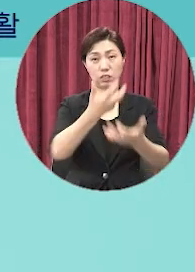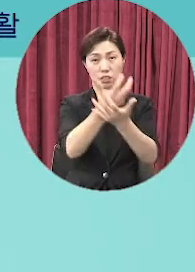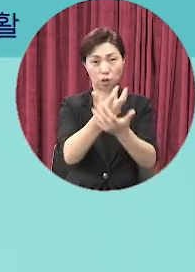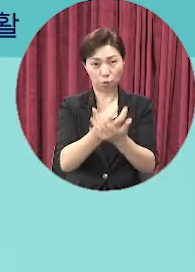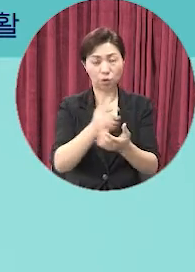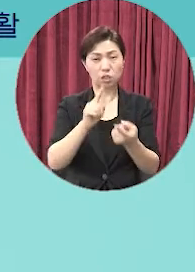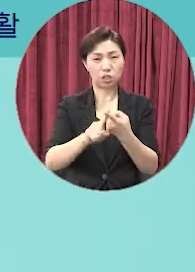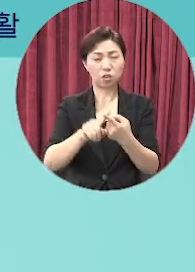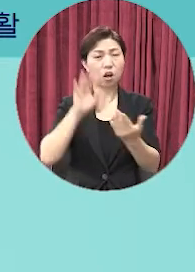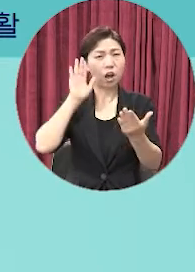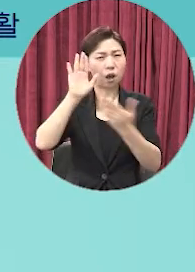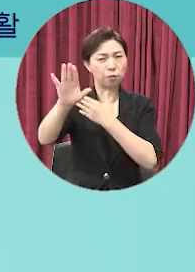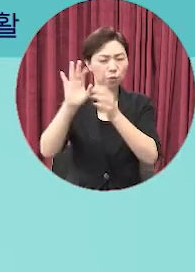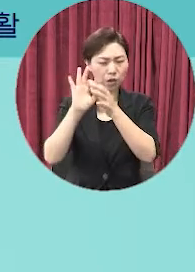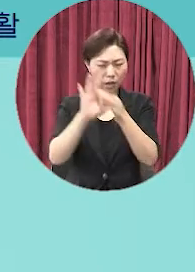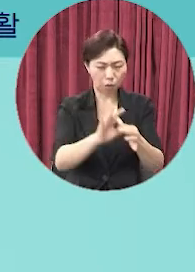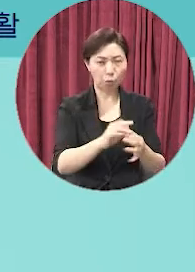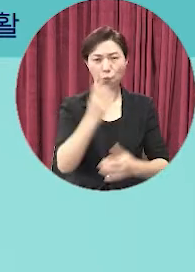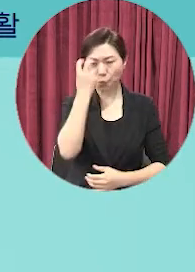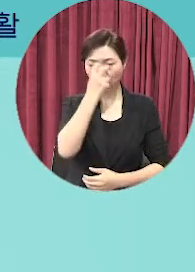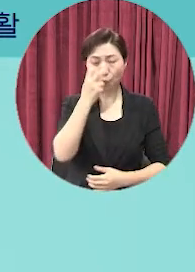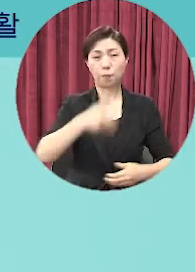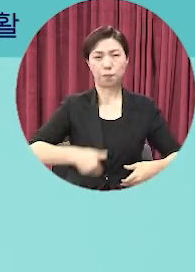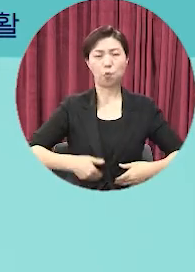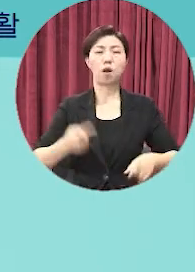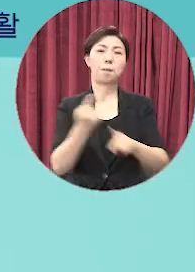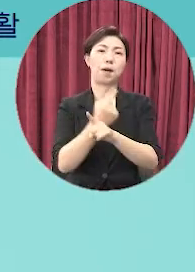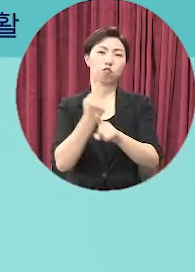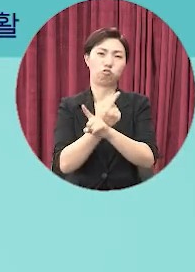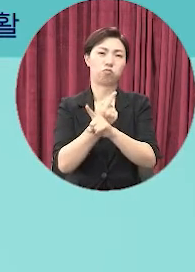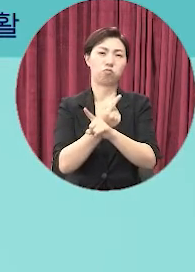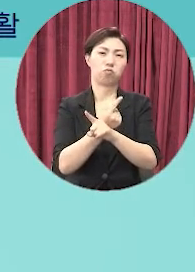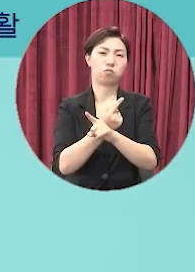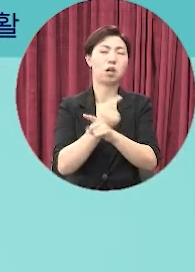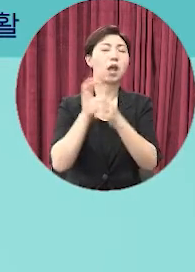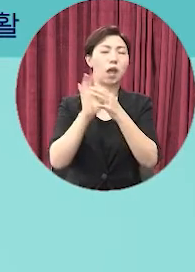계속적으로 관찰하고 또 개선을 해야 될 것으로 생각이 됩니다.